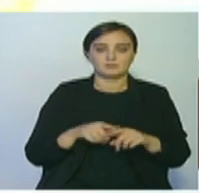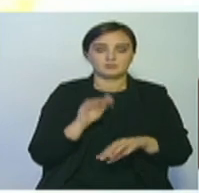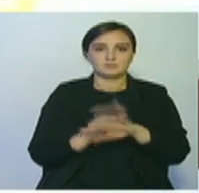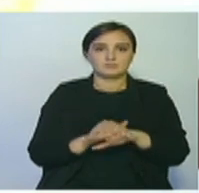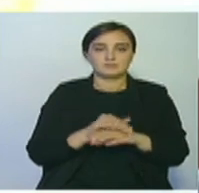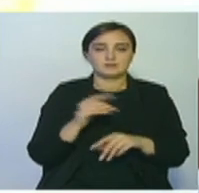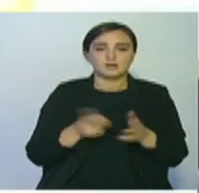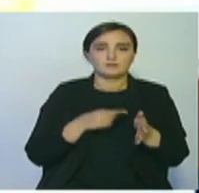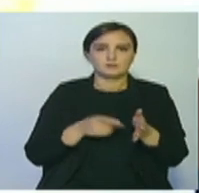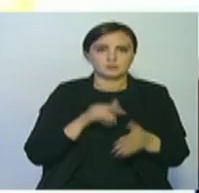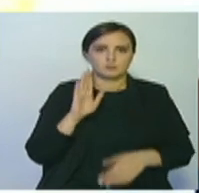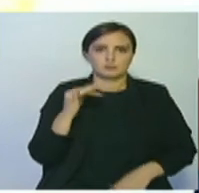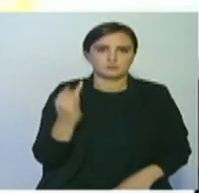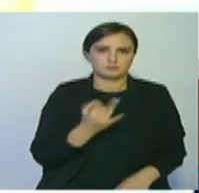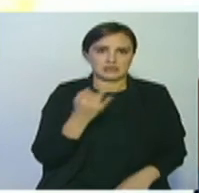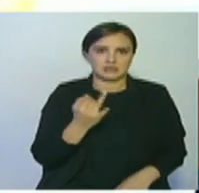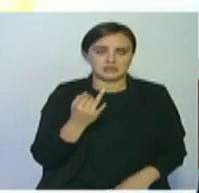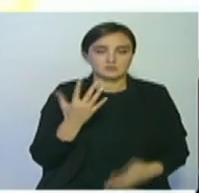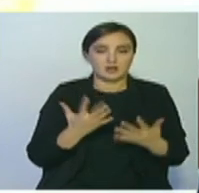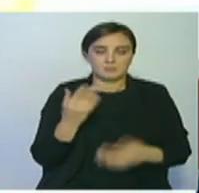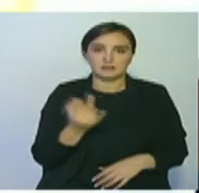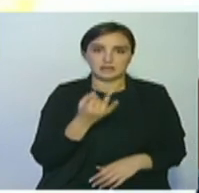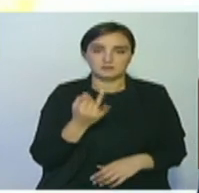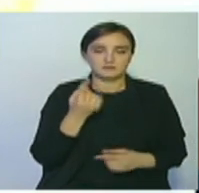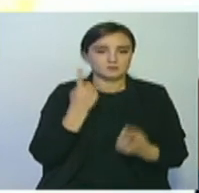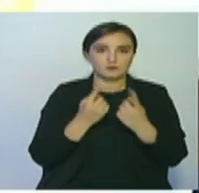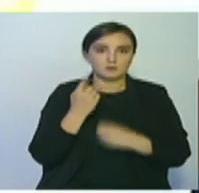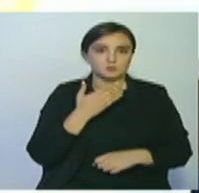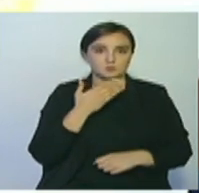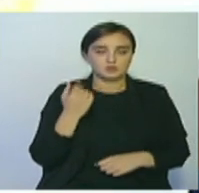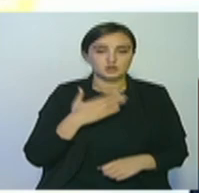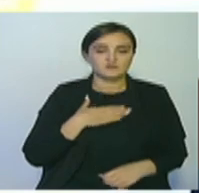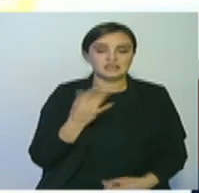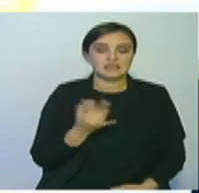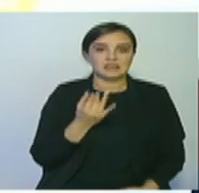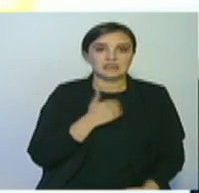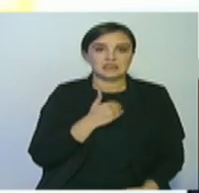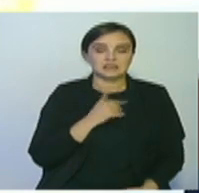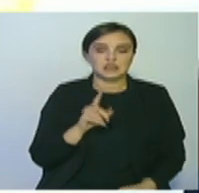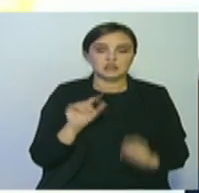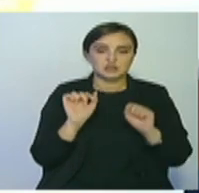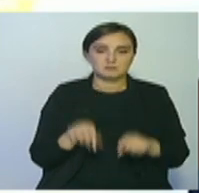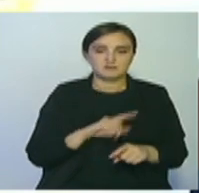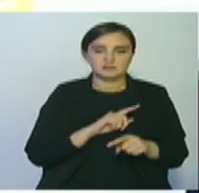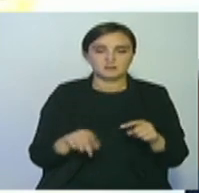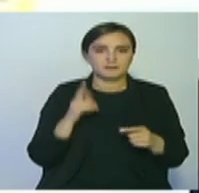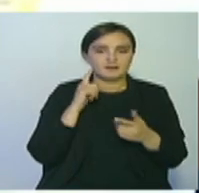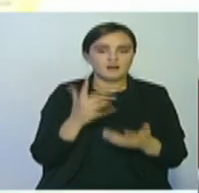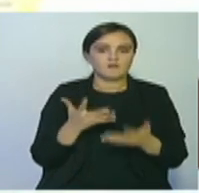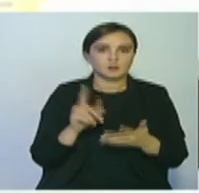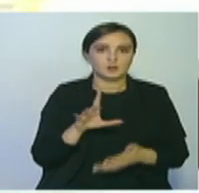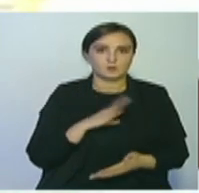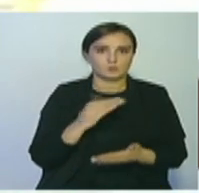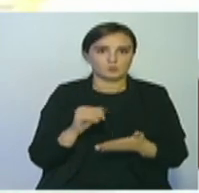გამოძიება დაინტერესდება და ალბათ დაინტერესდა კიდევაც, არ მაქვს ინფორმაცია და ჩვენ ინტერესიც არის, რომ რაც შეიძლება სწრაფად გავიგოთ, რა იყო ამ